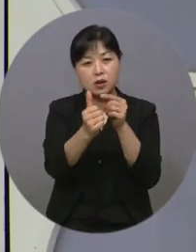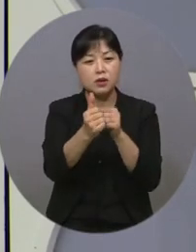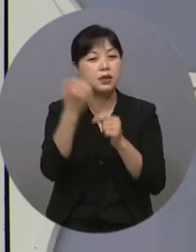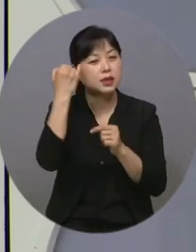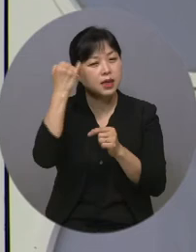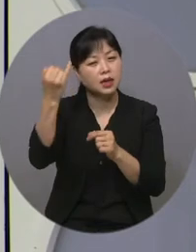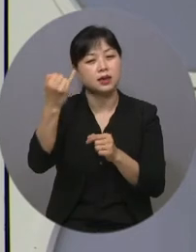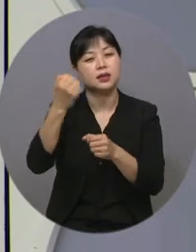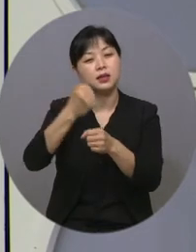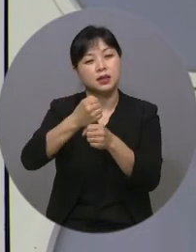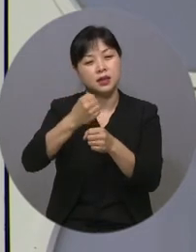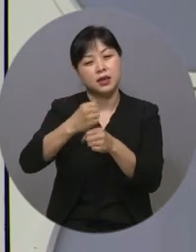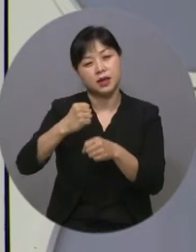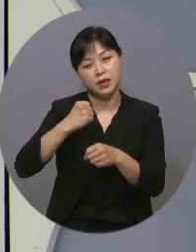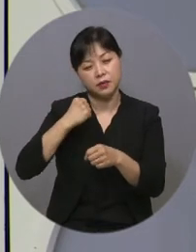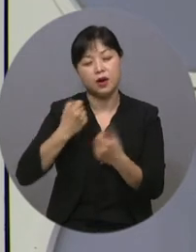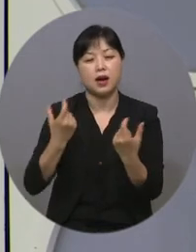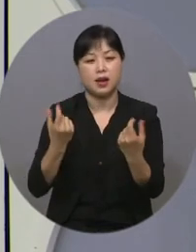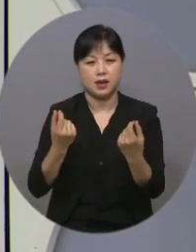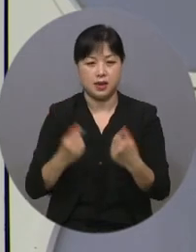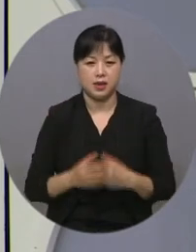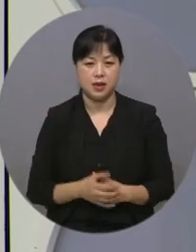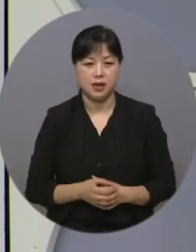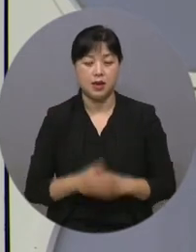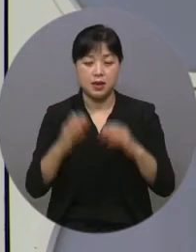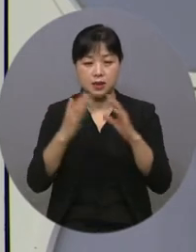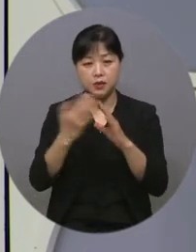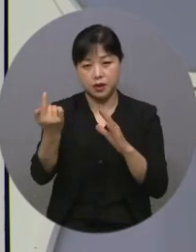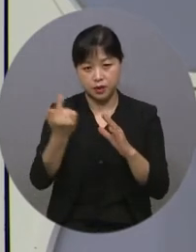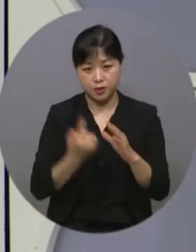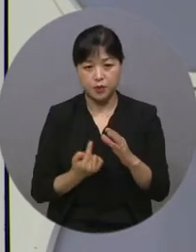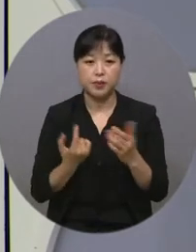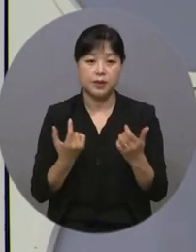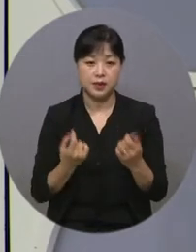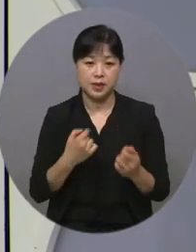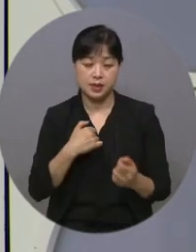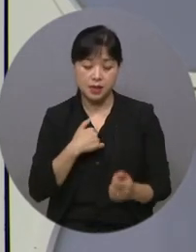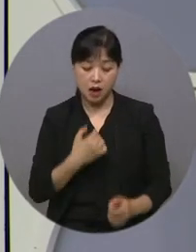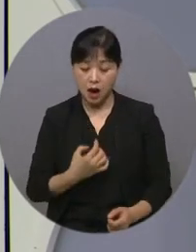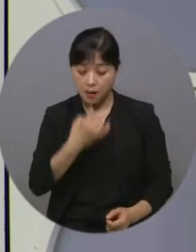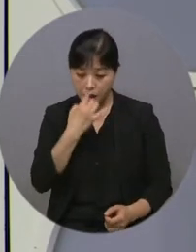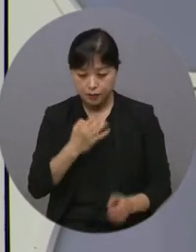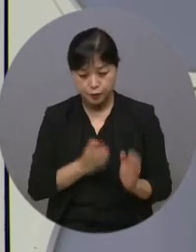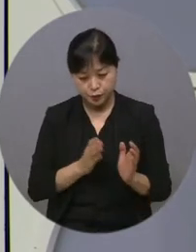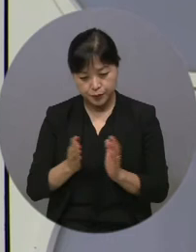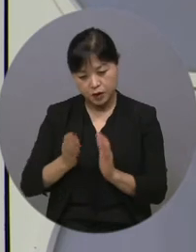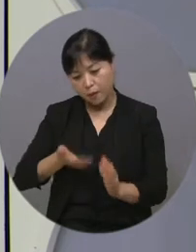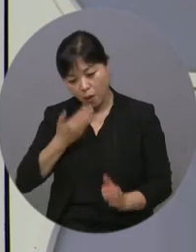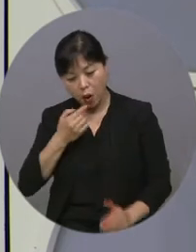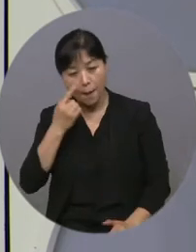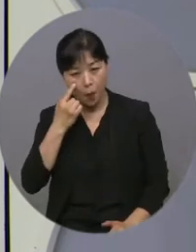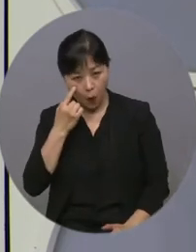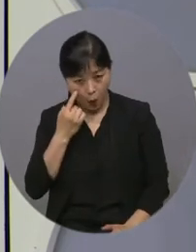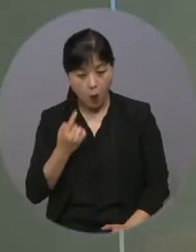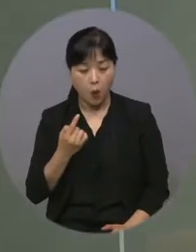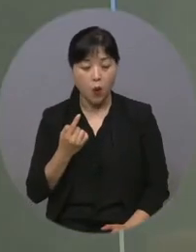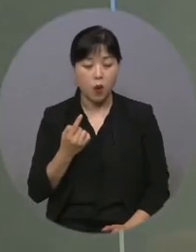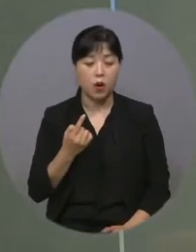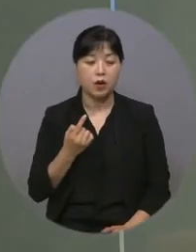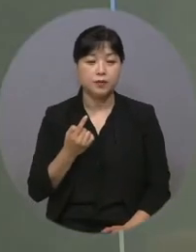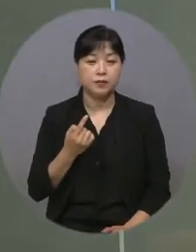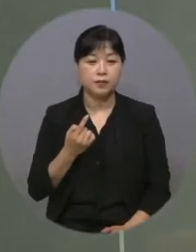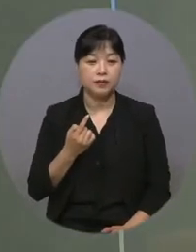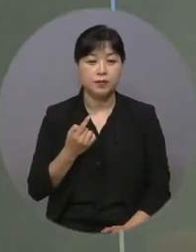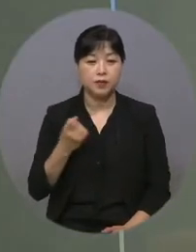시발점입니다. 집에 와서도 마찬가지죠. 그래서 밥을 자기가 끓여 먹어보고 해 먹어보고